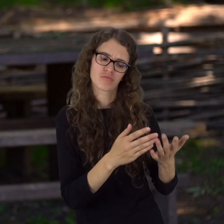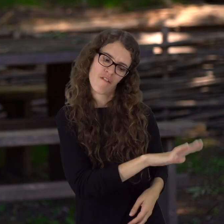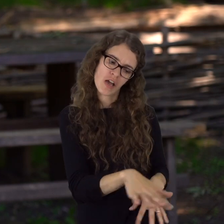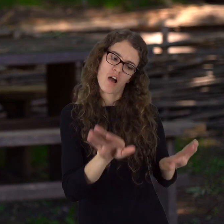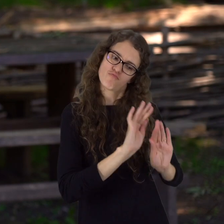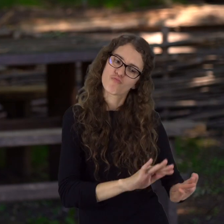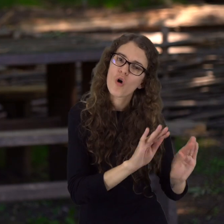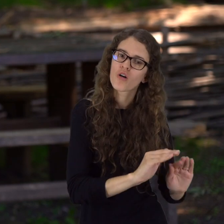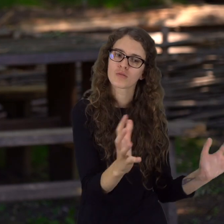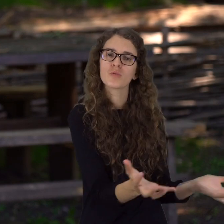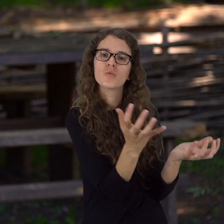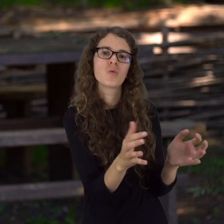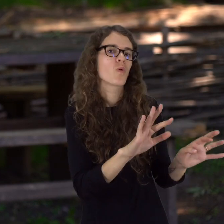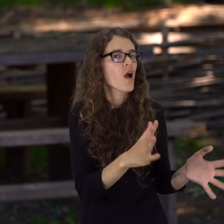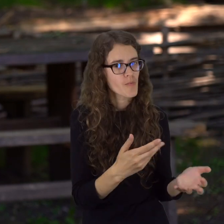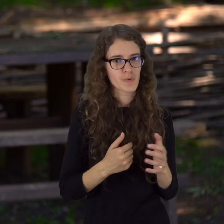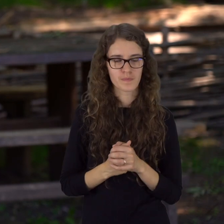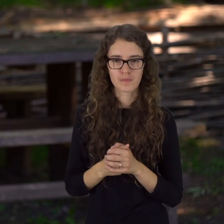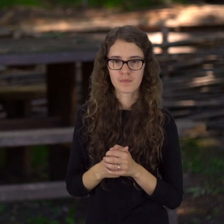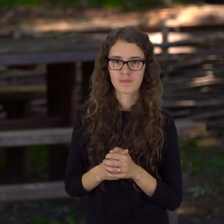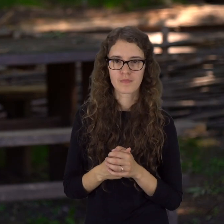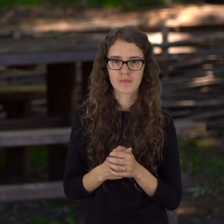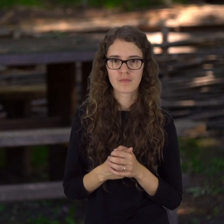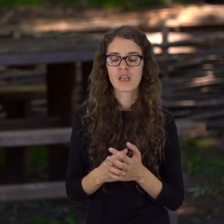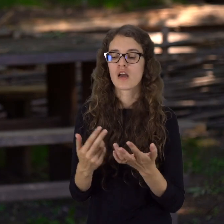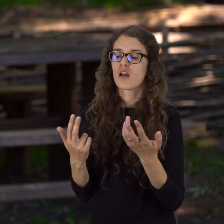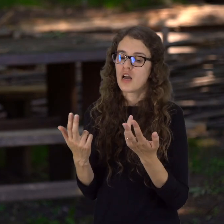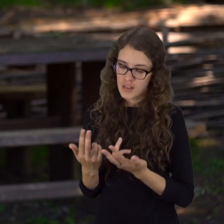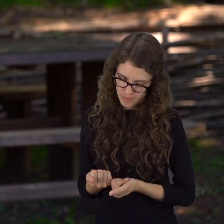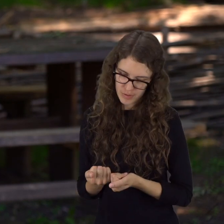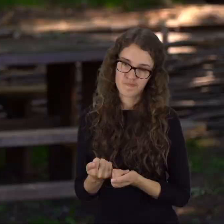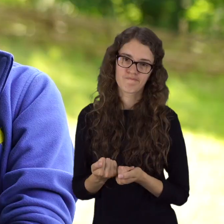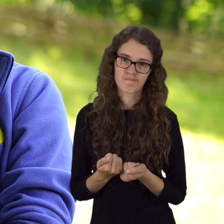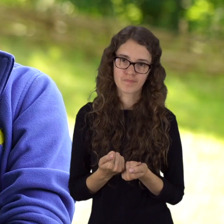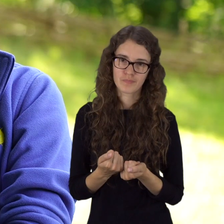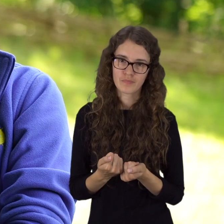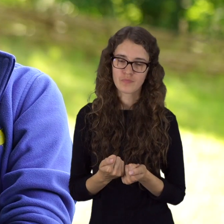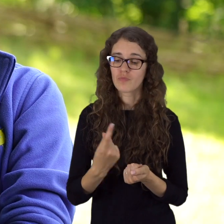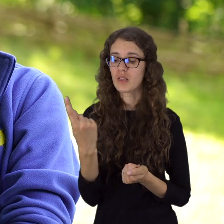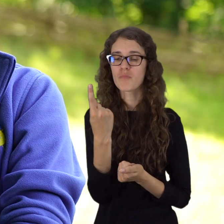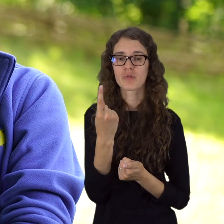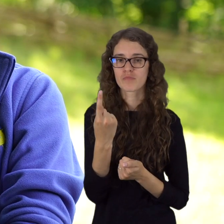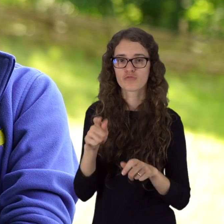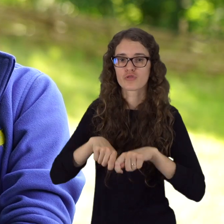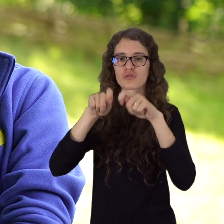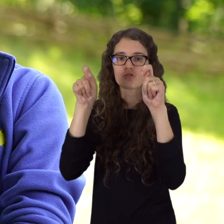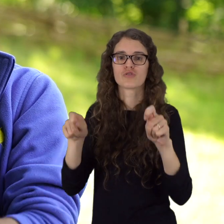mokykloje ugdote tą tvarumo suvokimą ir ekologijos, tą tokį, na, skatinimą vaikų tarpe. Pirmiausia, nuo ko pradedame,